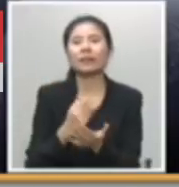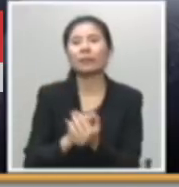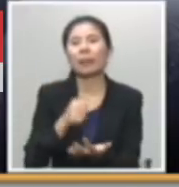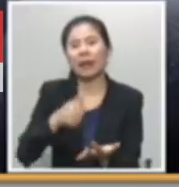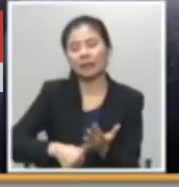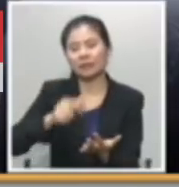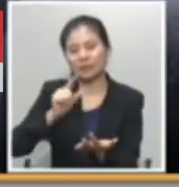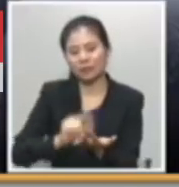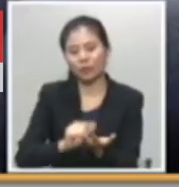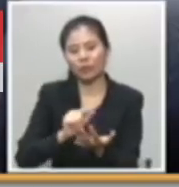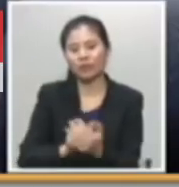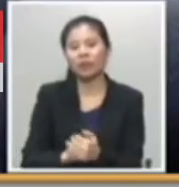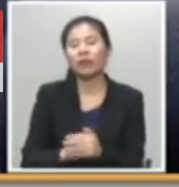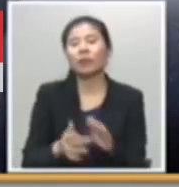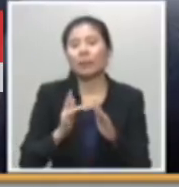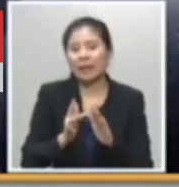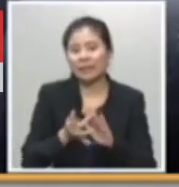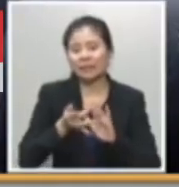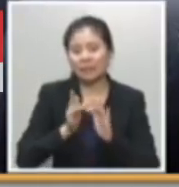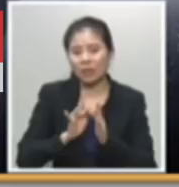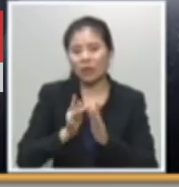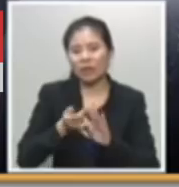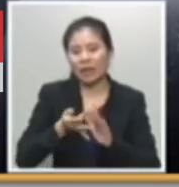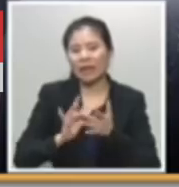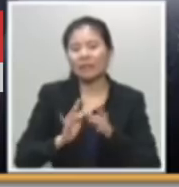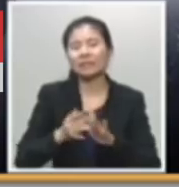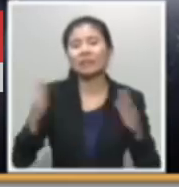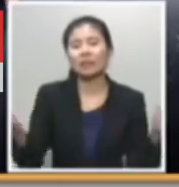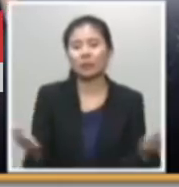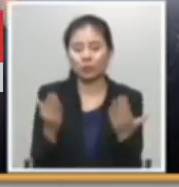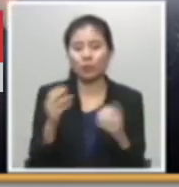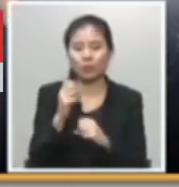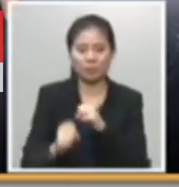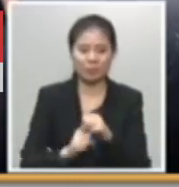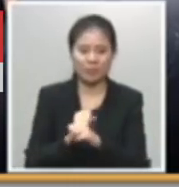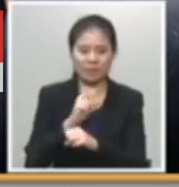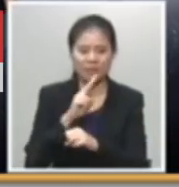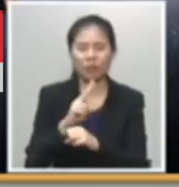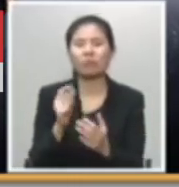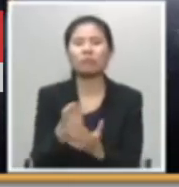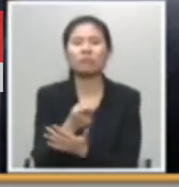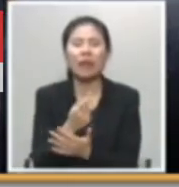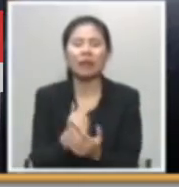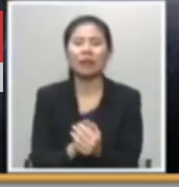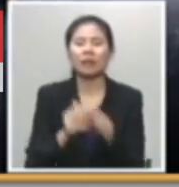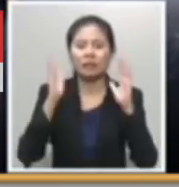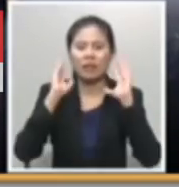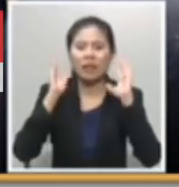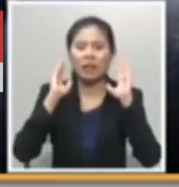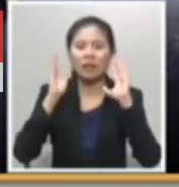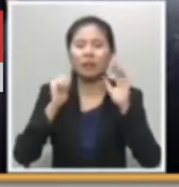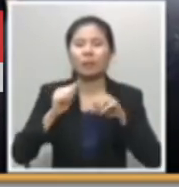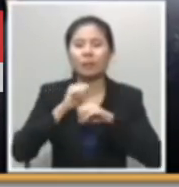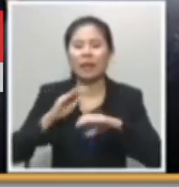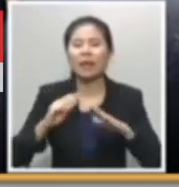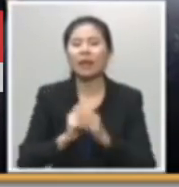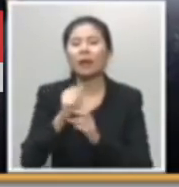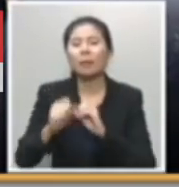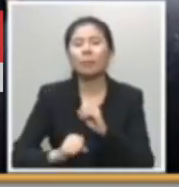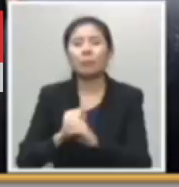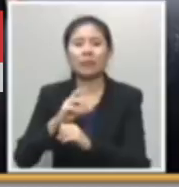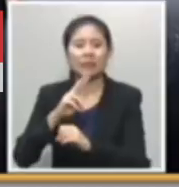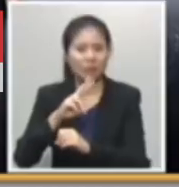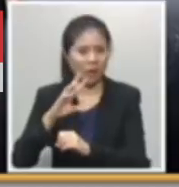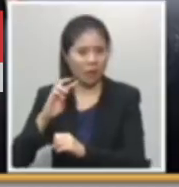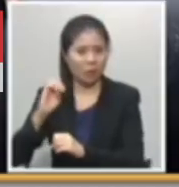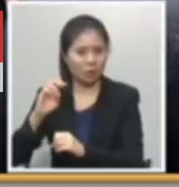เรื่องช่วยออนไลน์2ปีไม่มีสักอย่างเลยนะฮะปีกทางขวาบอกว่างบปี63ไม่ได้ทำเพื่อการที่หาเ